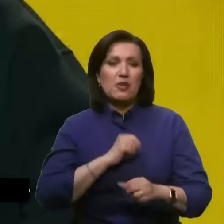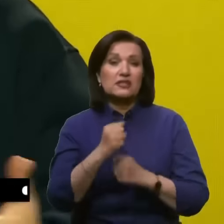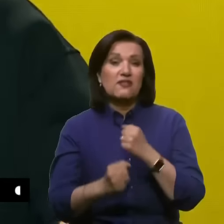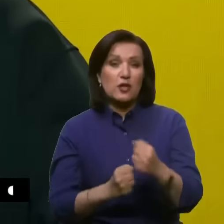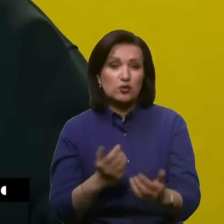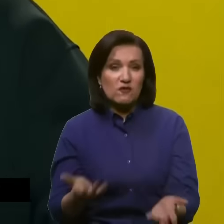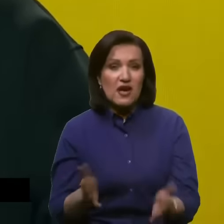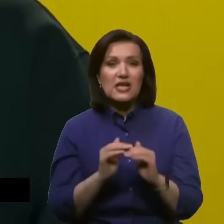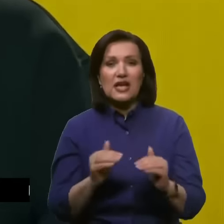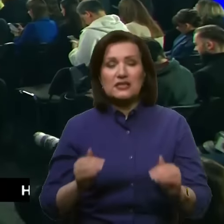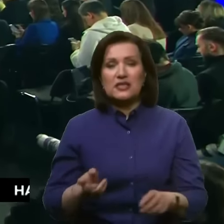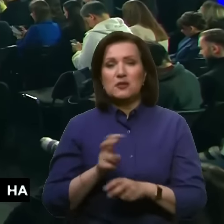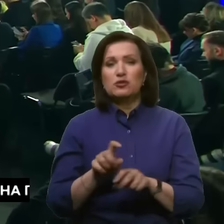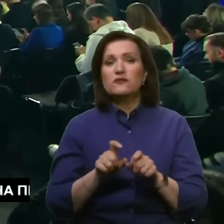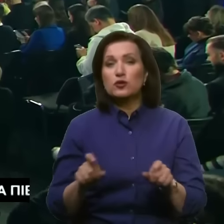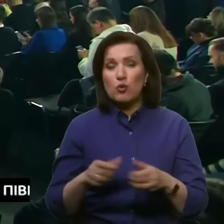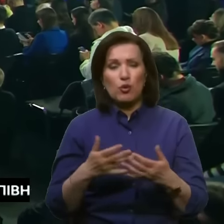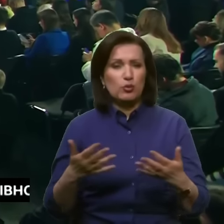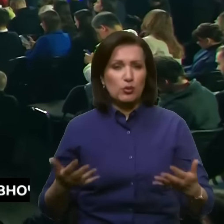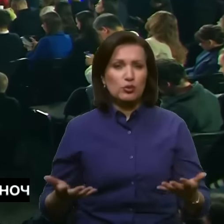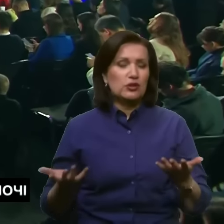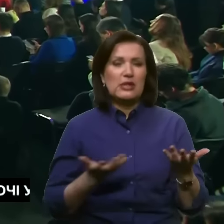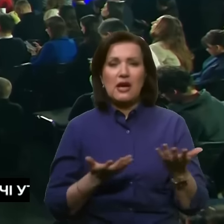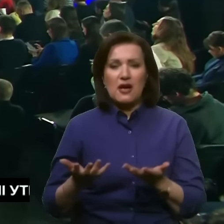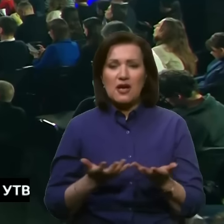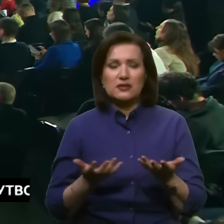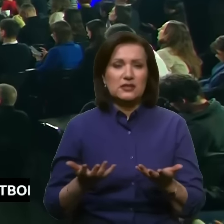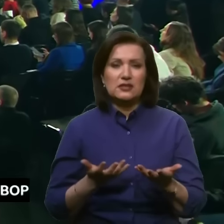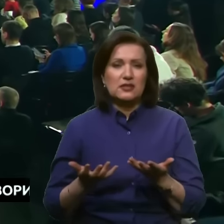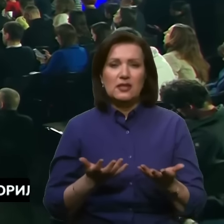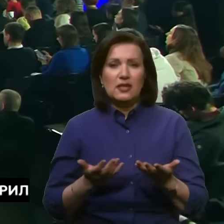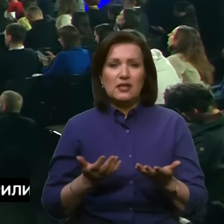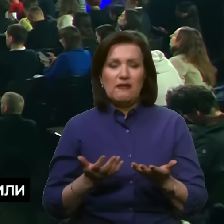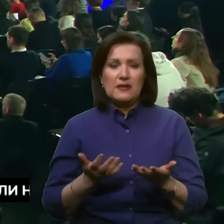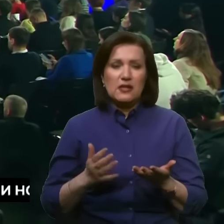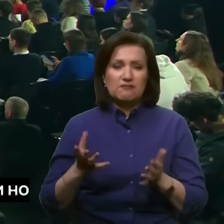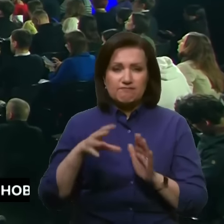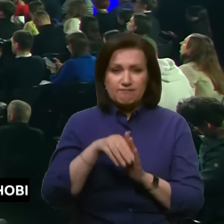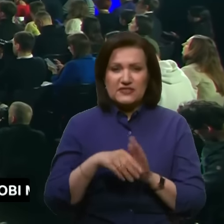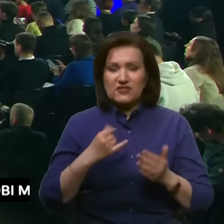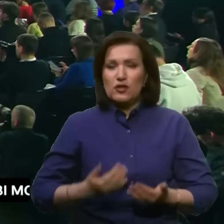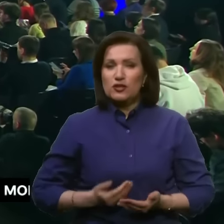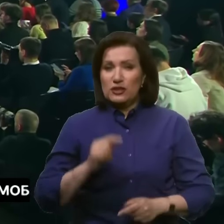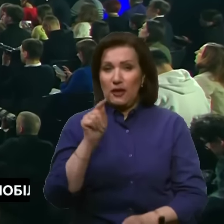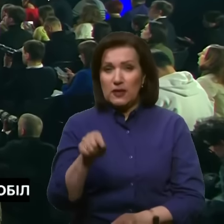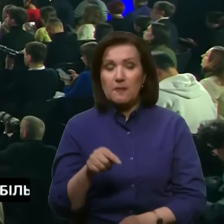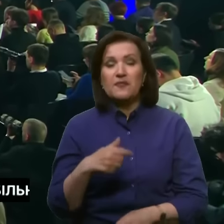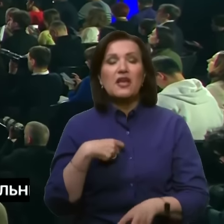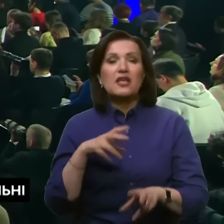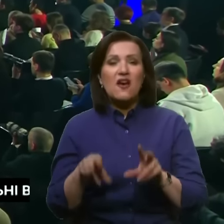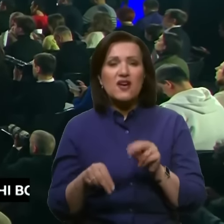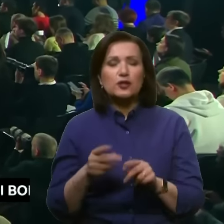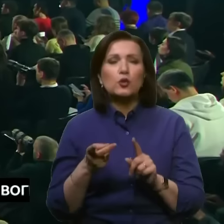працевлаштування, діти пішли в школу, тощо, вони якось менеджували вже своє життя там. Я